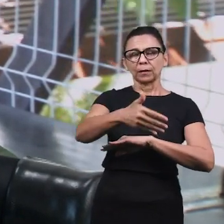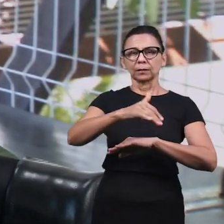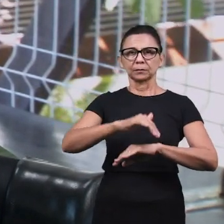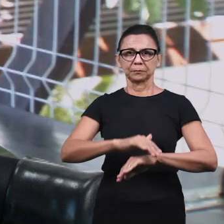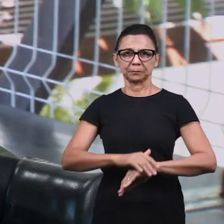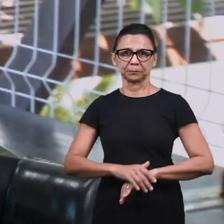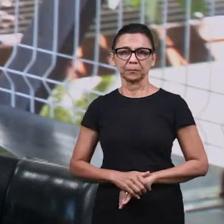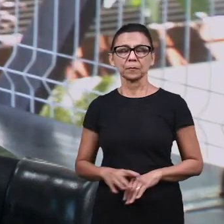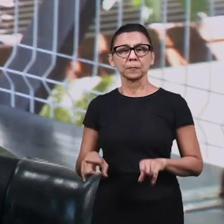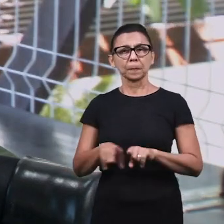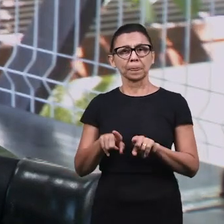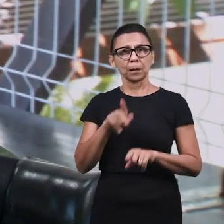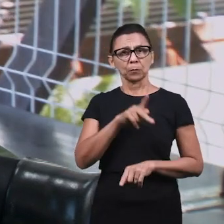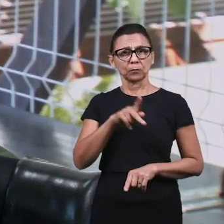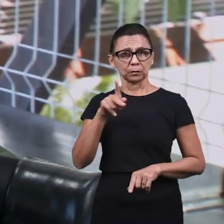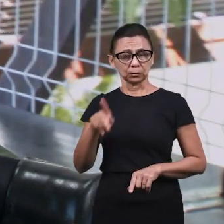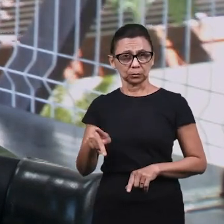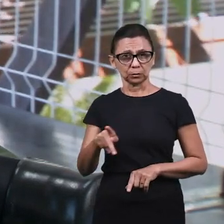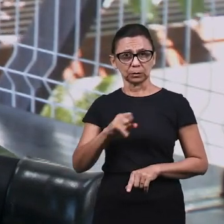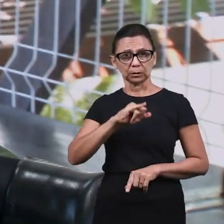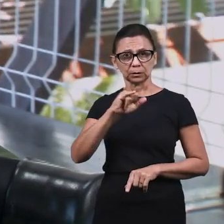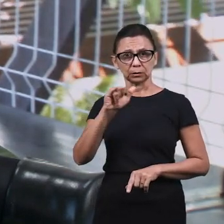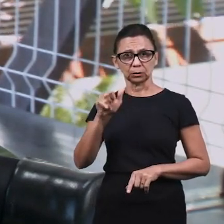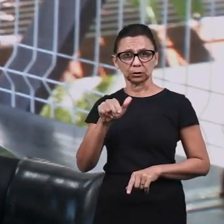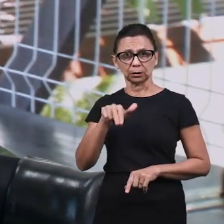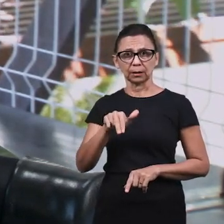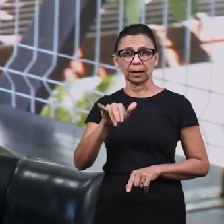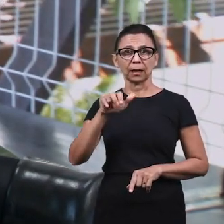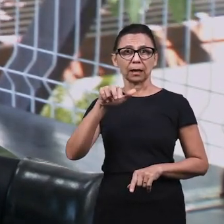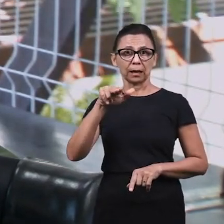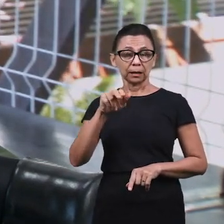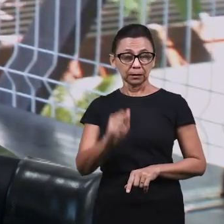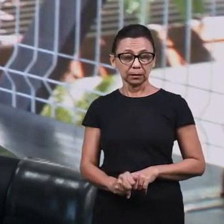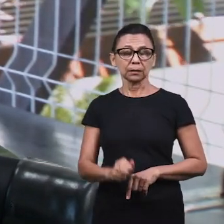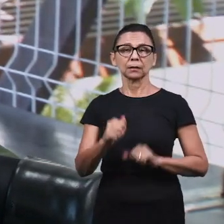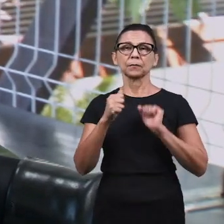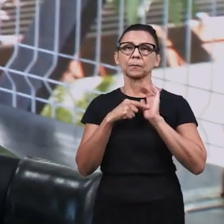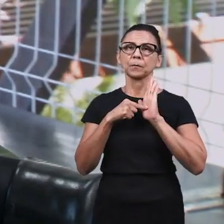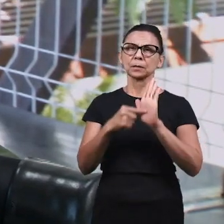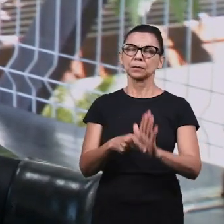nous montrera l'importance du travail de la louange en présentant divers résultats.